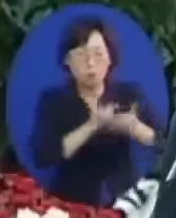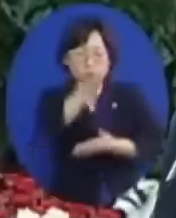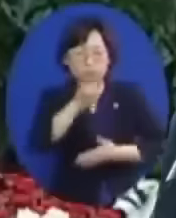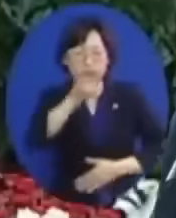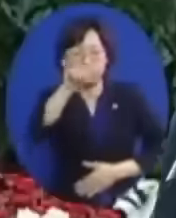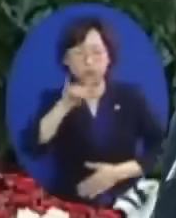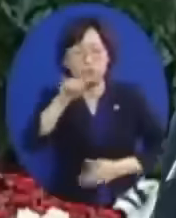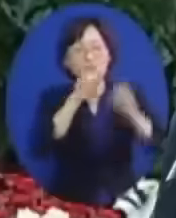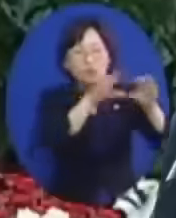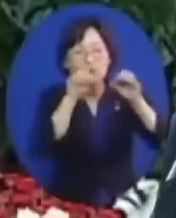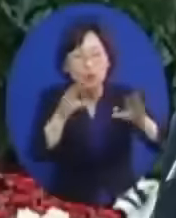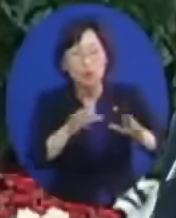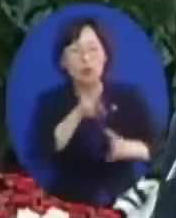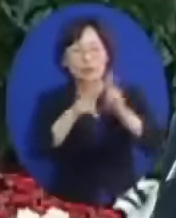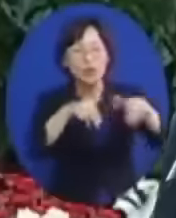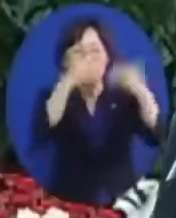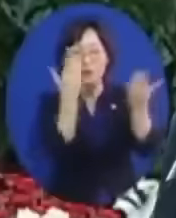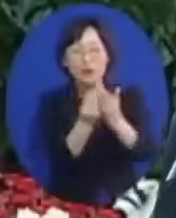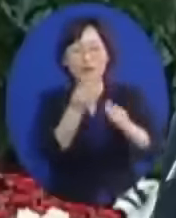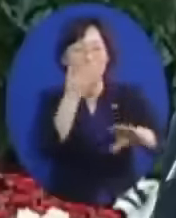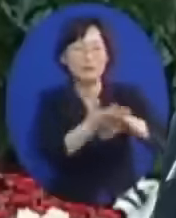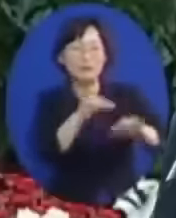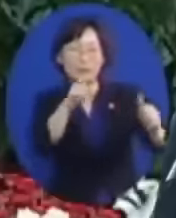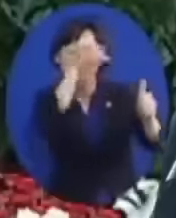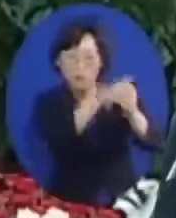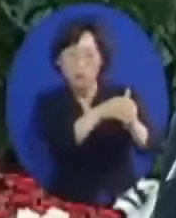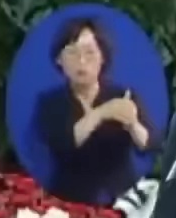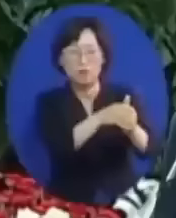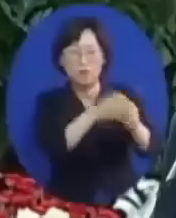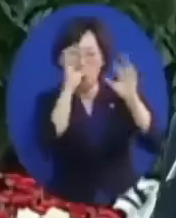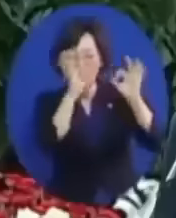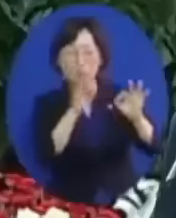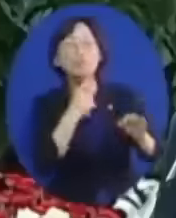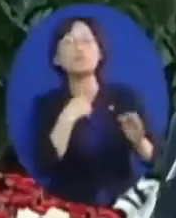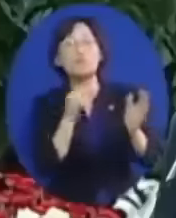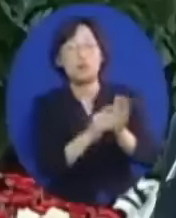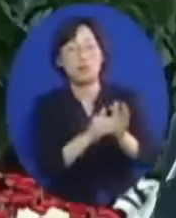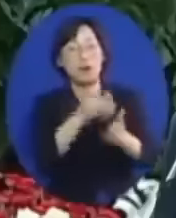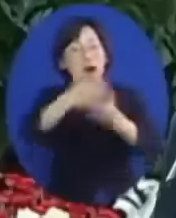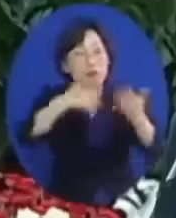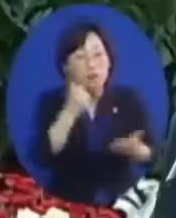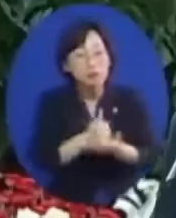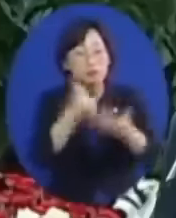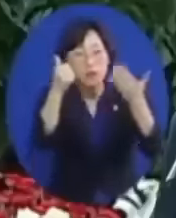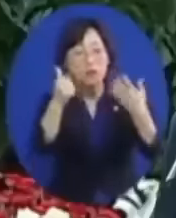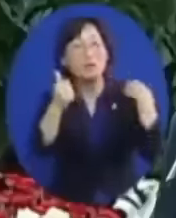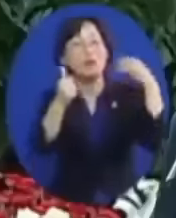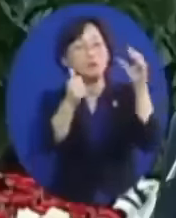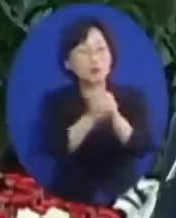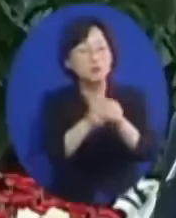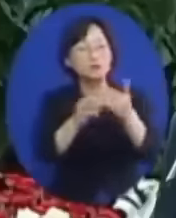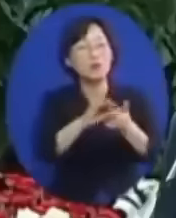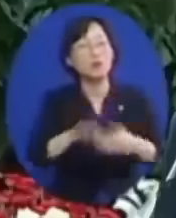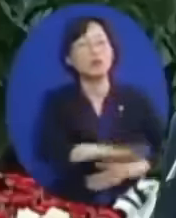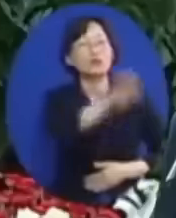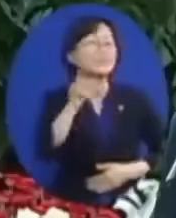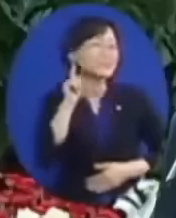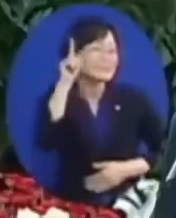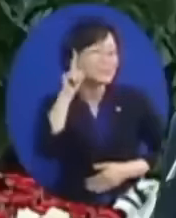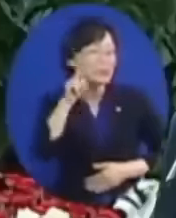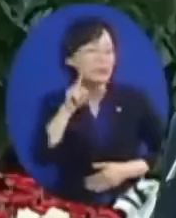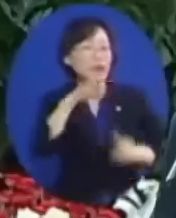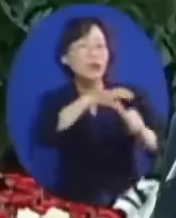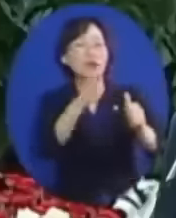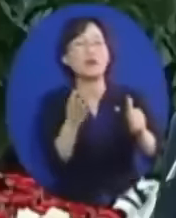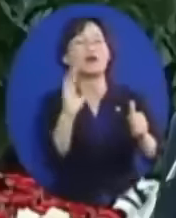다니고 사업은 다 맡겨놓은 것을 보았었습니다. 그러므로 하나님께 내어 맡겨야 우리의 스트레스에서